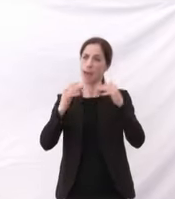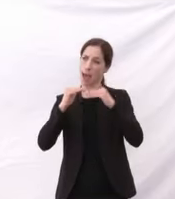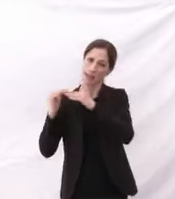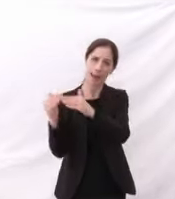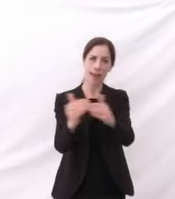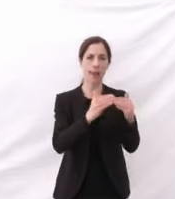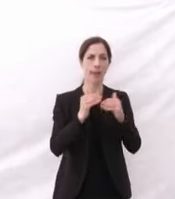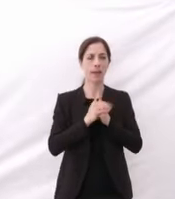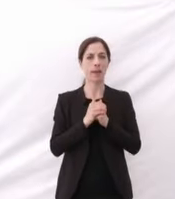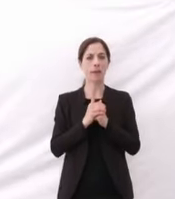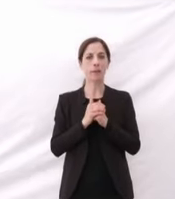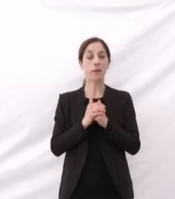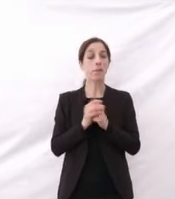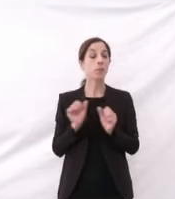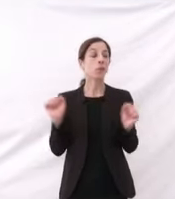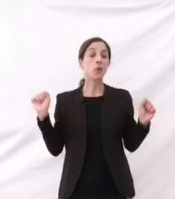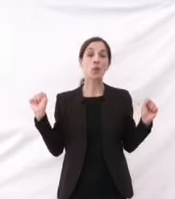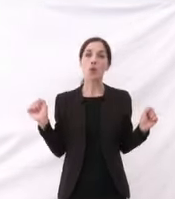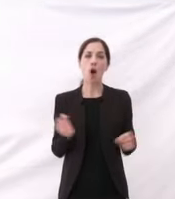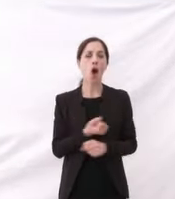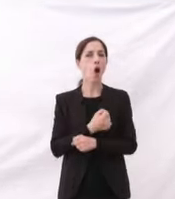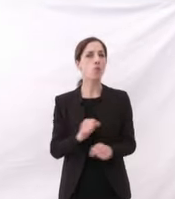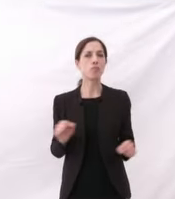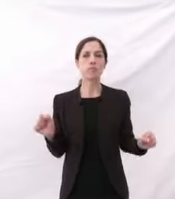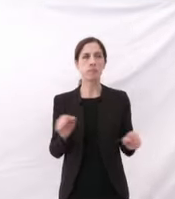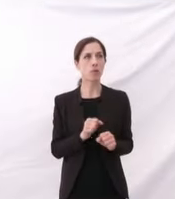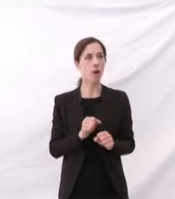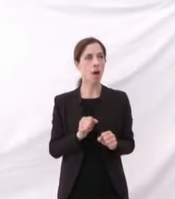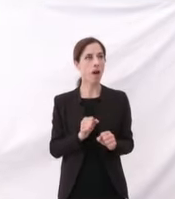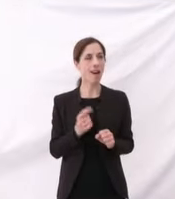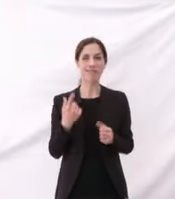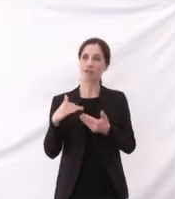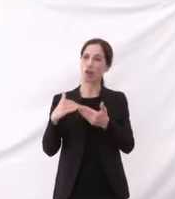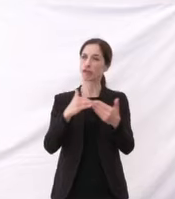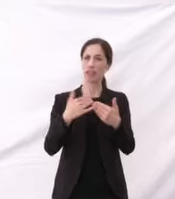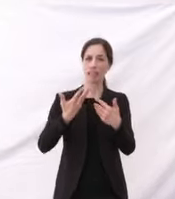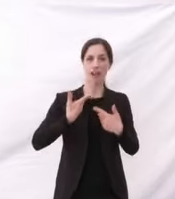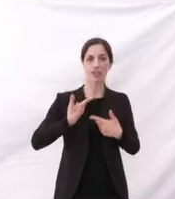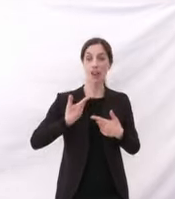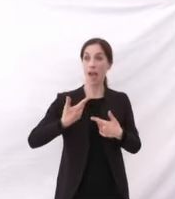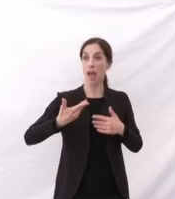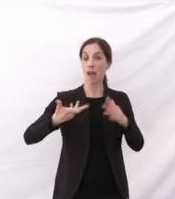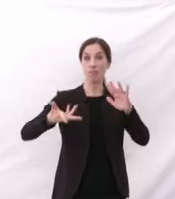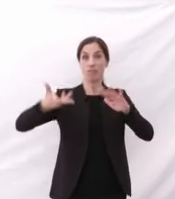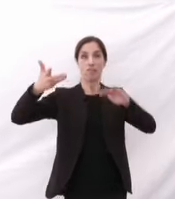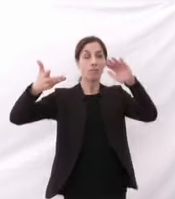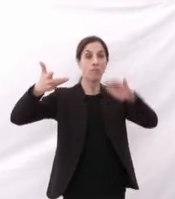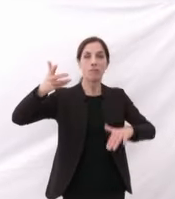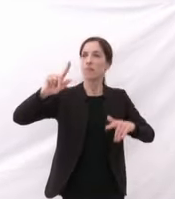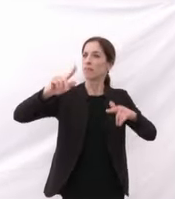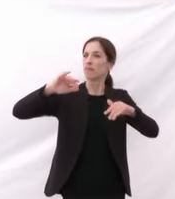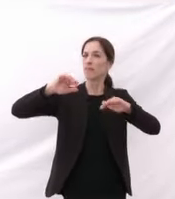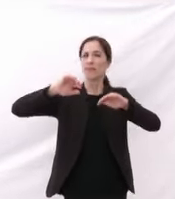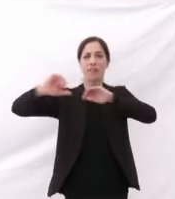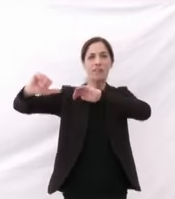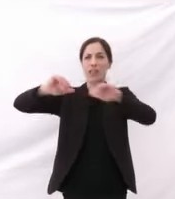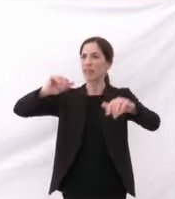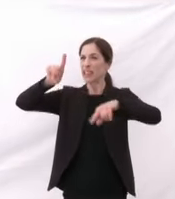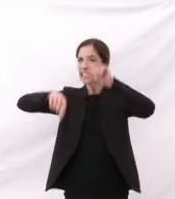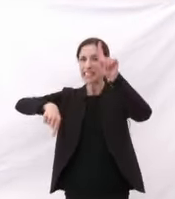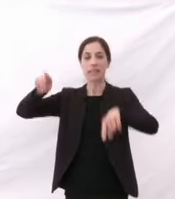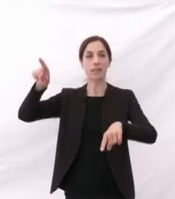ignorare lo scandalo delle disuguaglianze che attanagliano il nostro paese. A